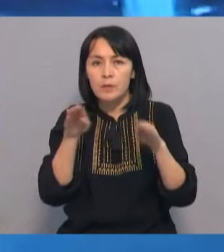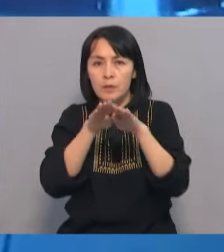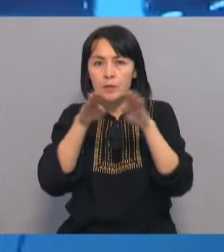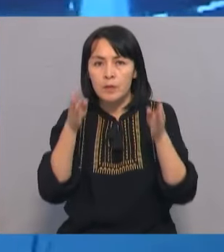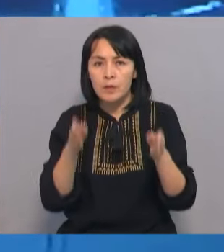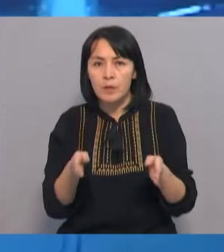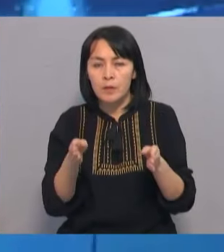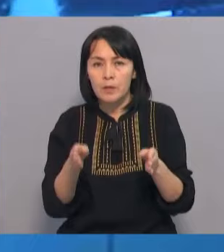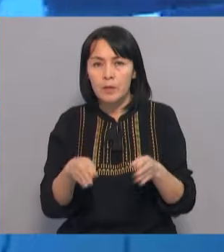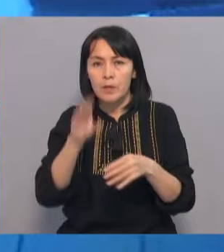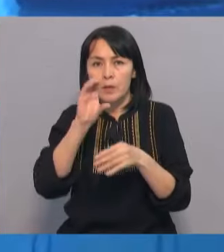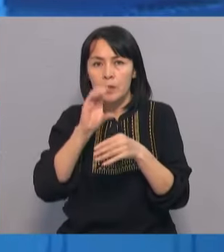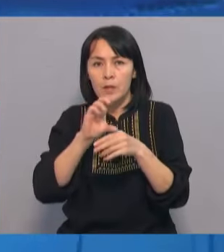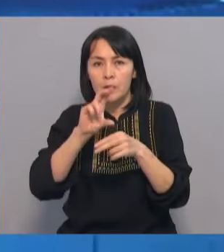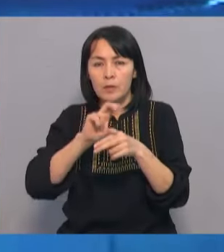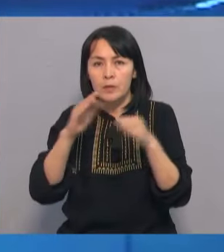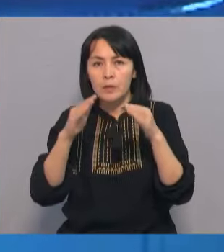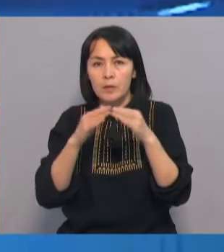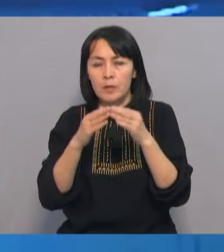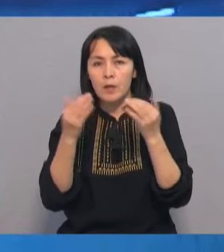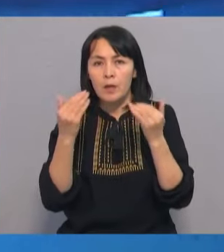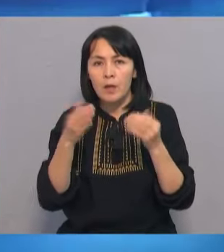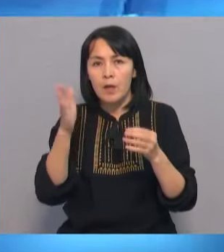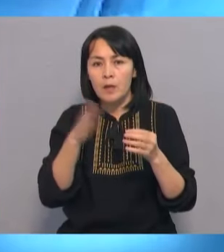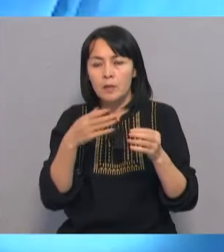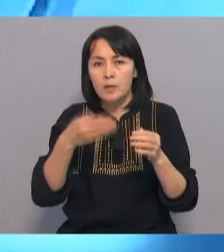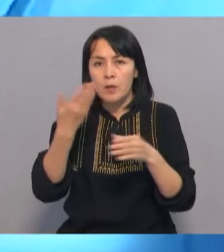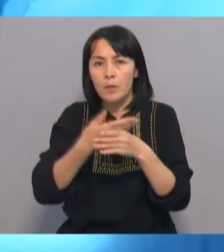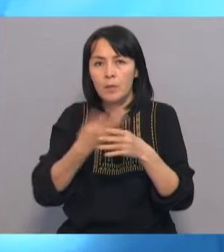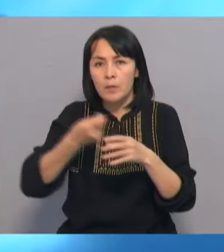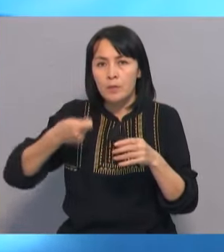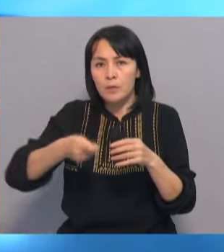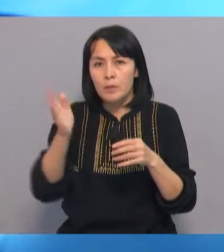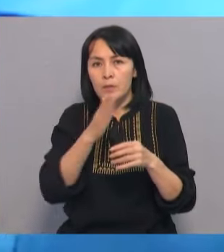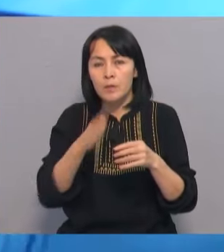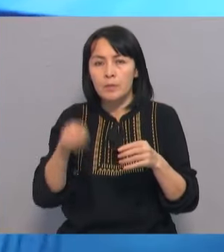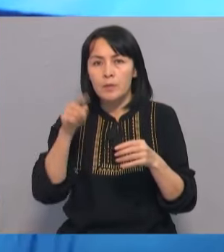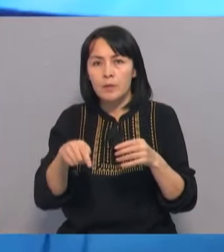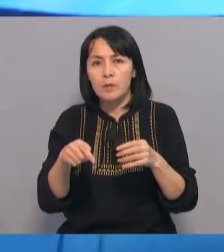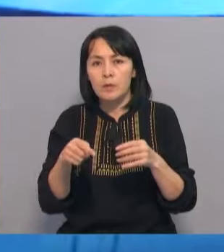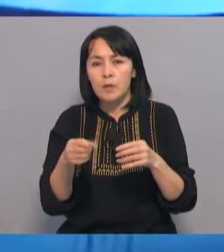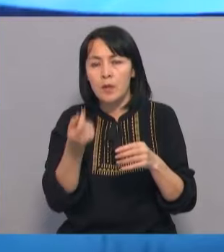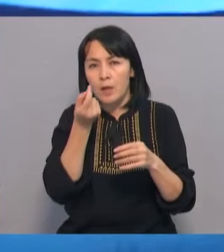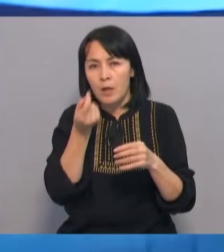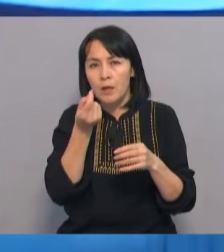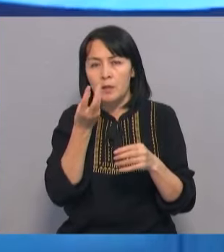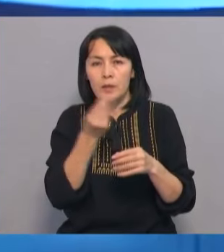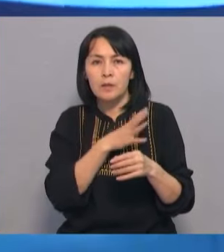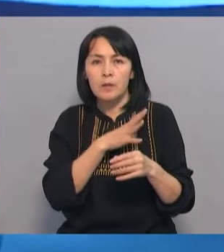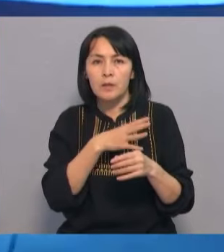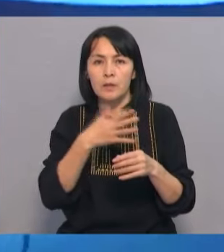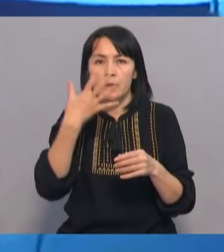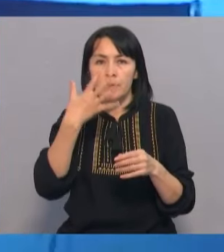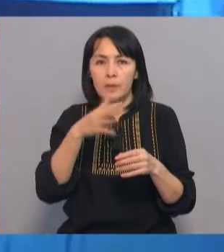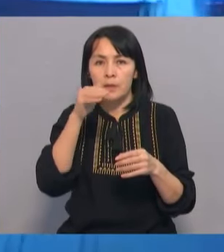для пожертвований. Металлический ящик они вскрыли с помощью монтировки. Добыча оказалась небольшой – всего